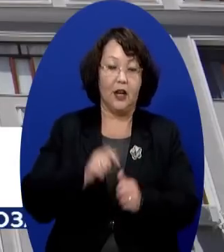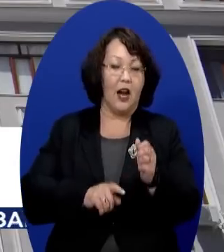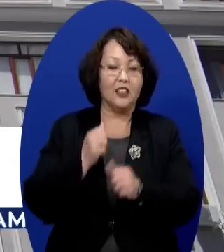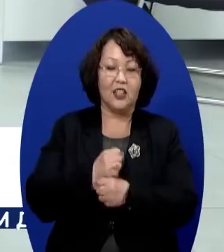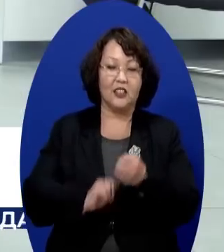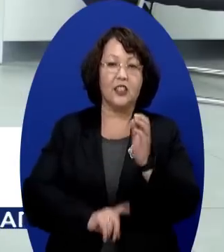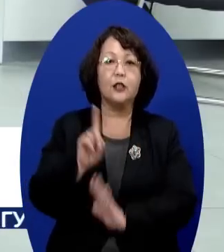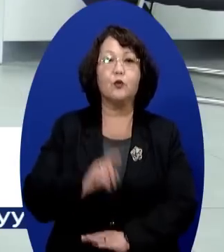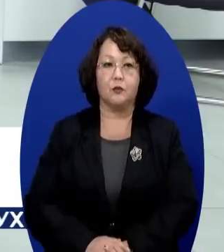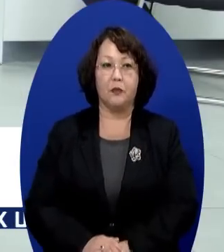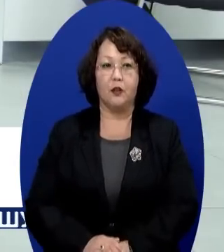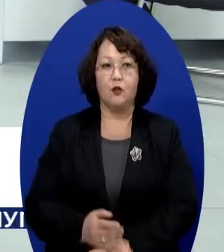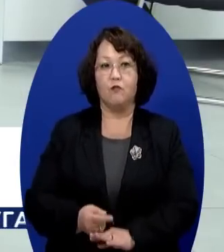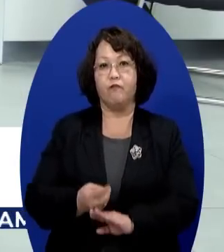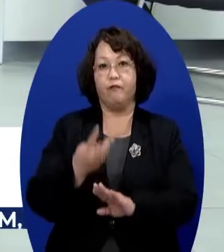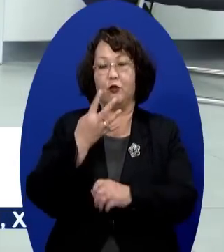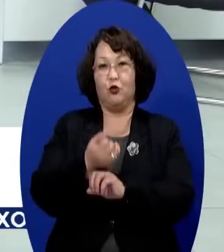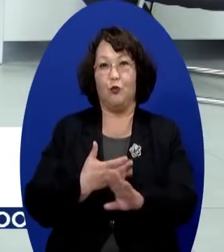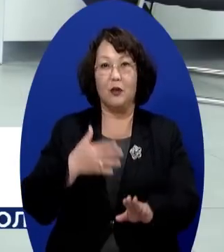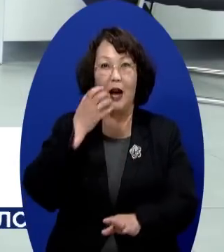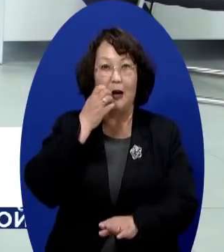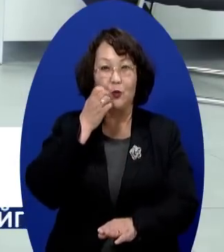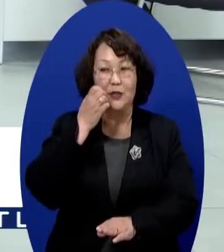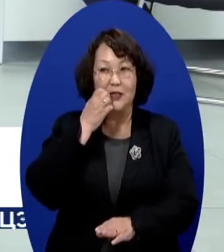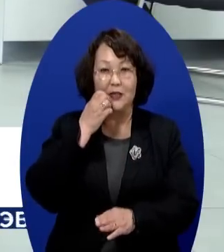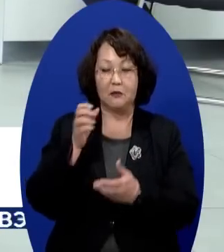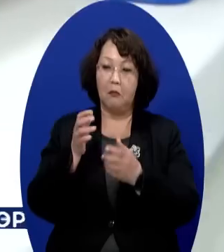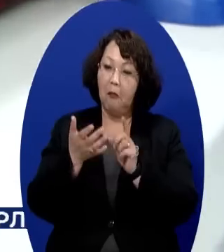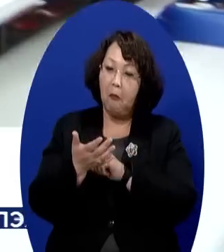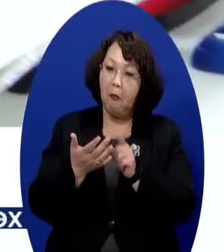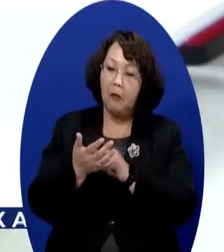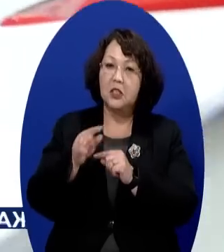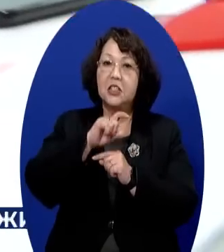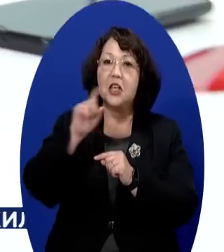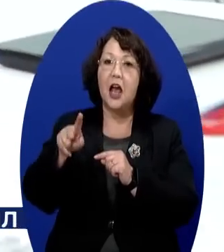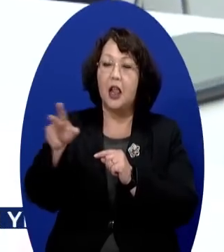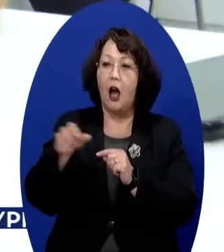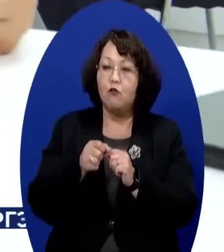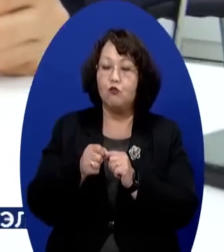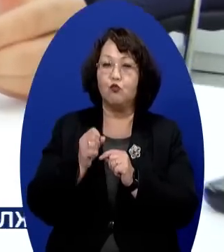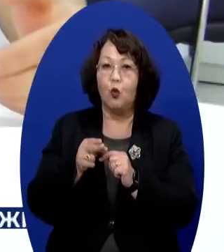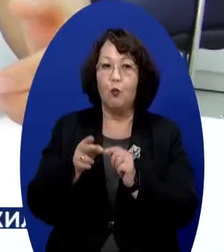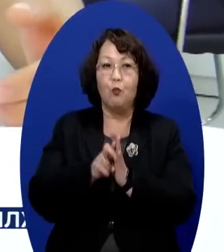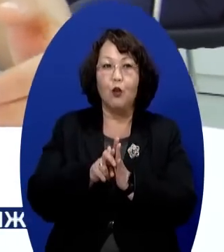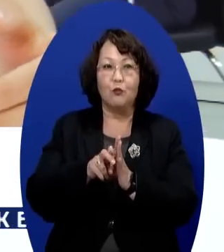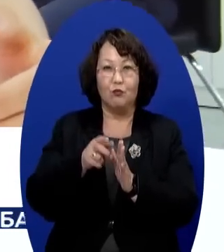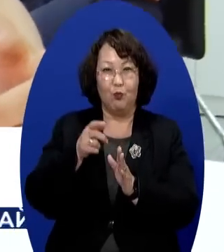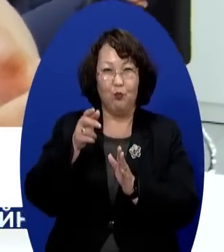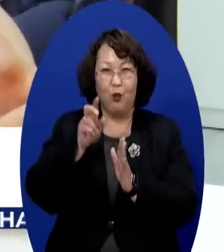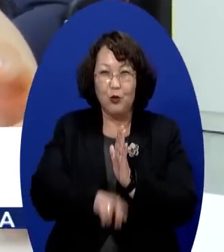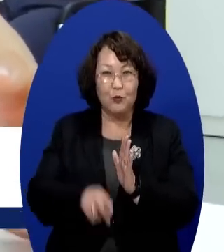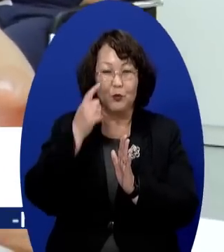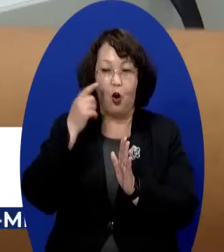Хэдхэн жилийн өмнө та гар утснаас зээл авч болно гэж төсөөлж байсан уу? Одоо бол хүн бүр хэдхэн минутын дотор шийдвэрлэгдэх болсон энэхүү